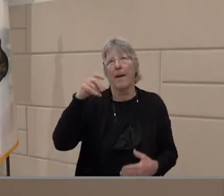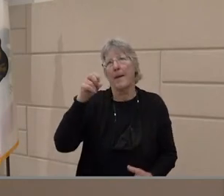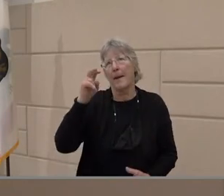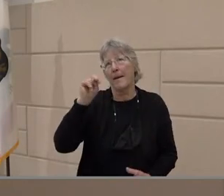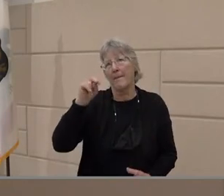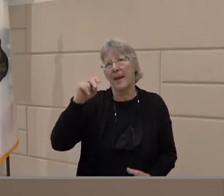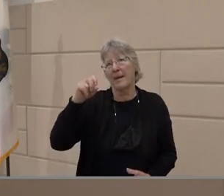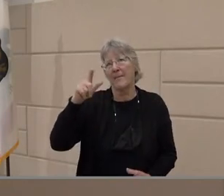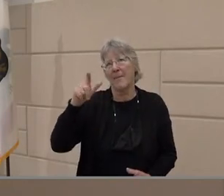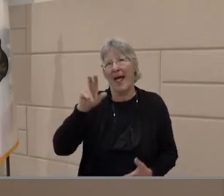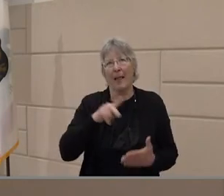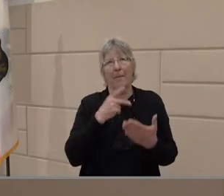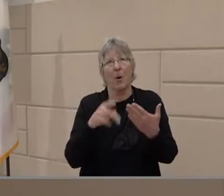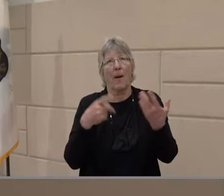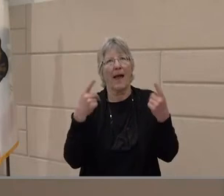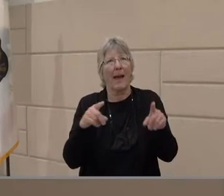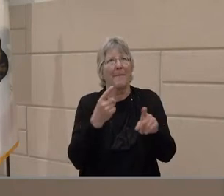า